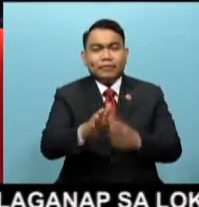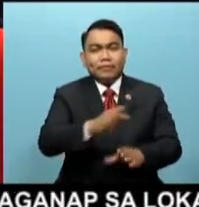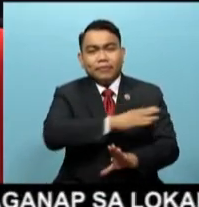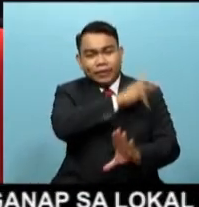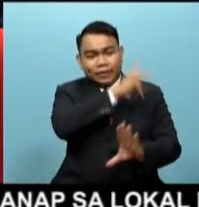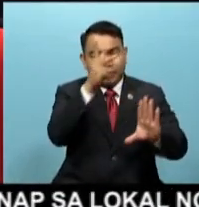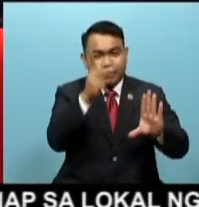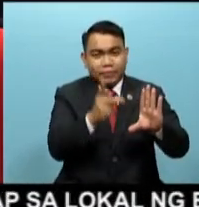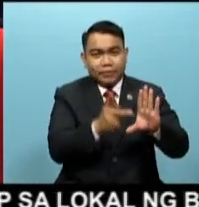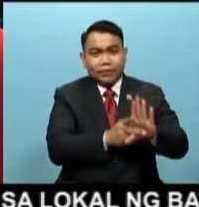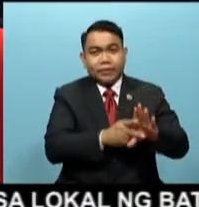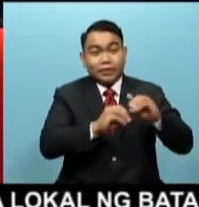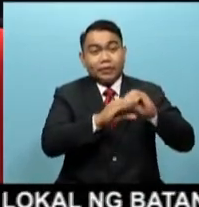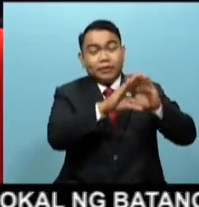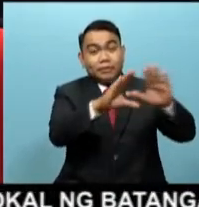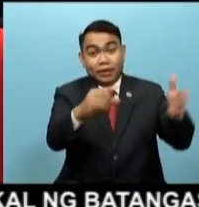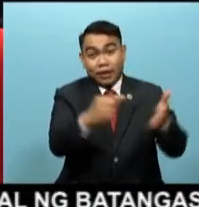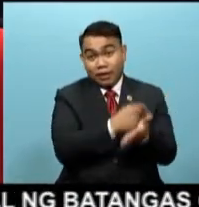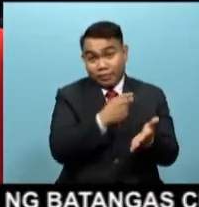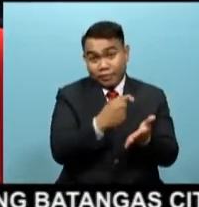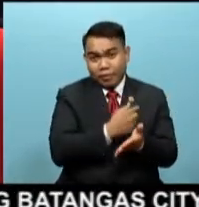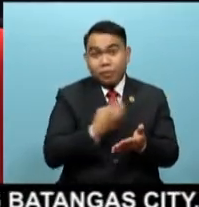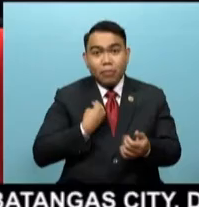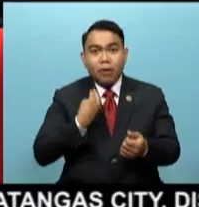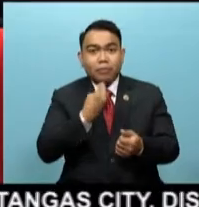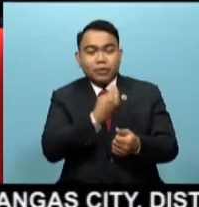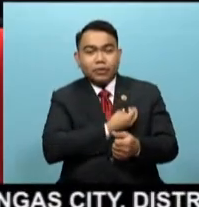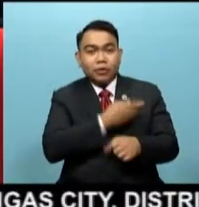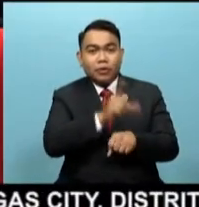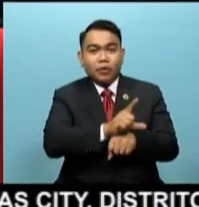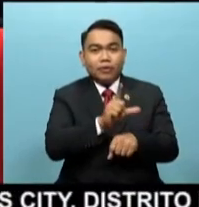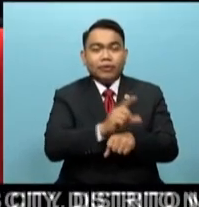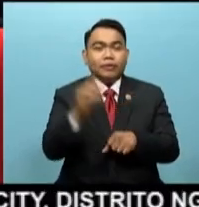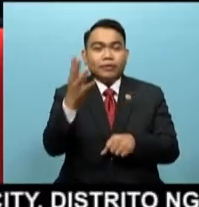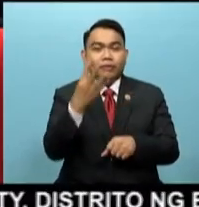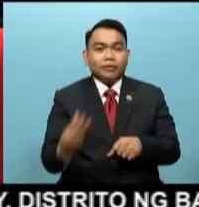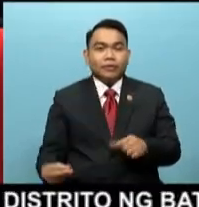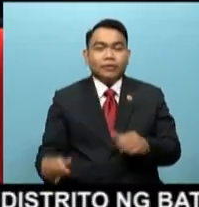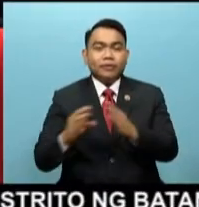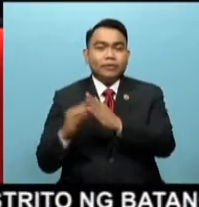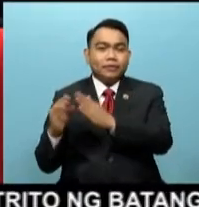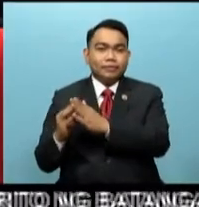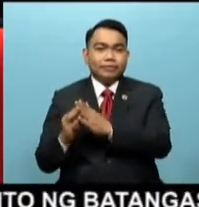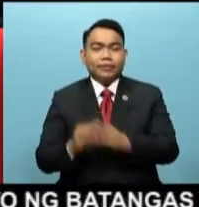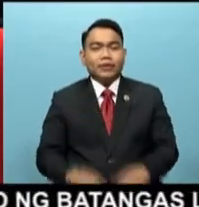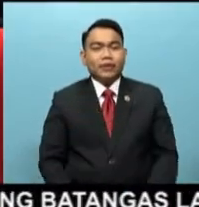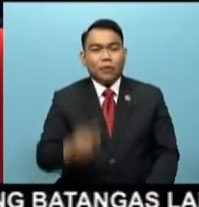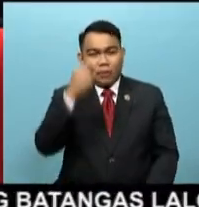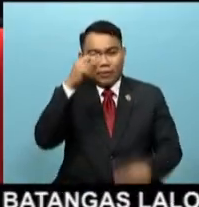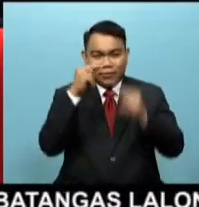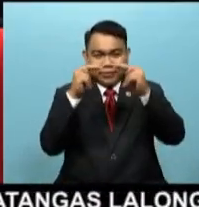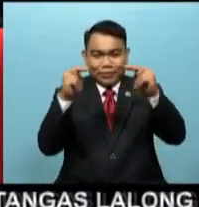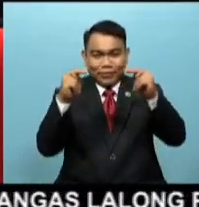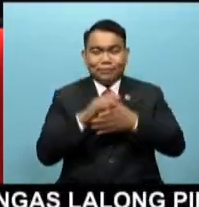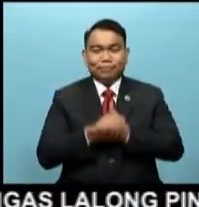na ebanghelyo ang mga kapatid sa lokal ng Batangas City. Si kapatid na Shine Dote para sa iba pang mga